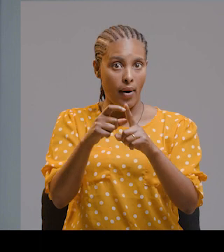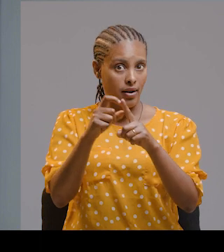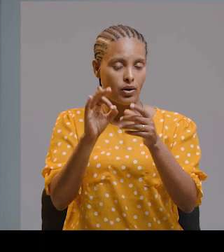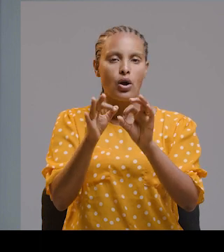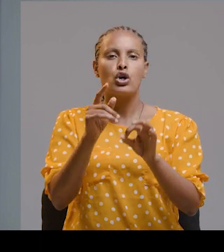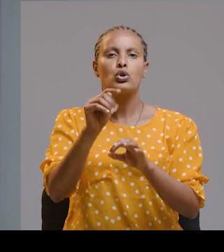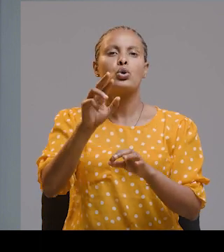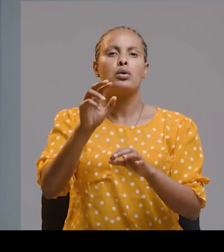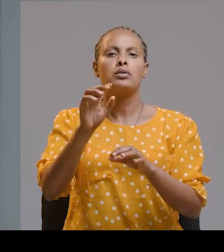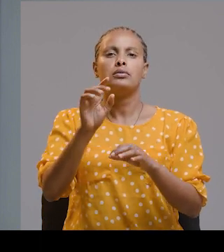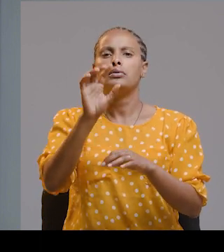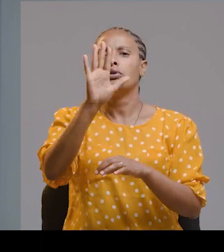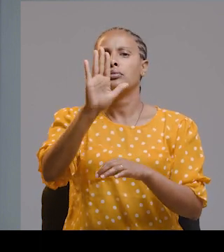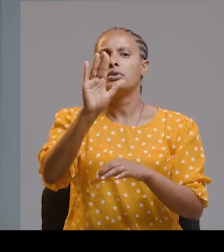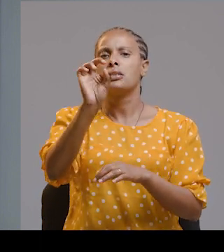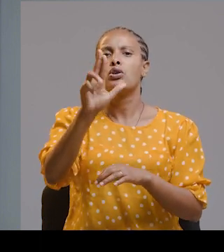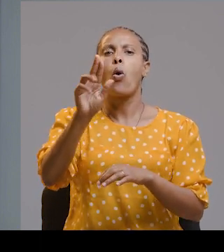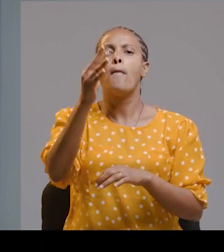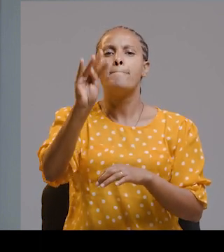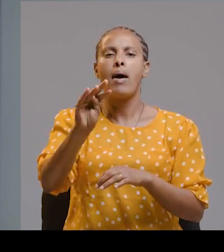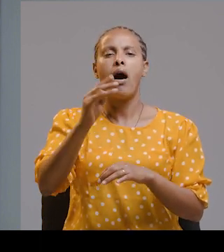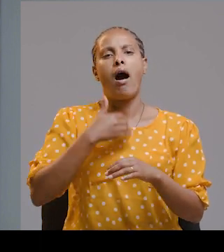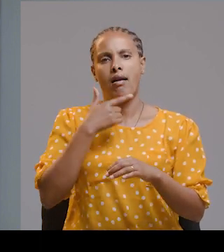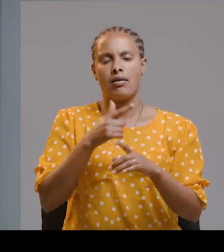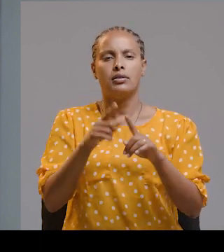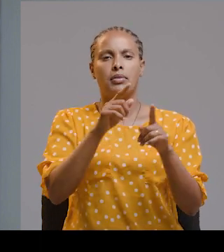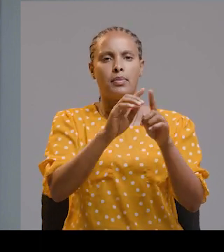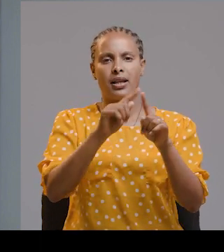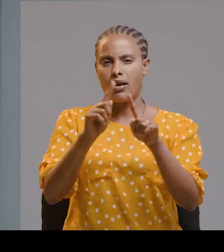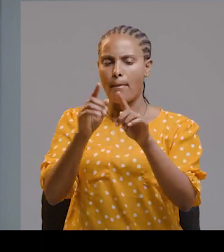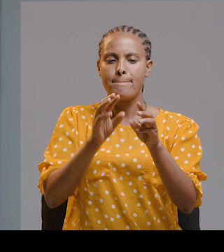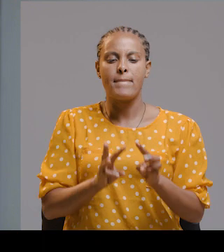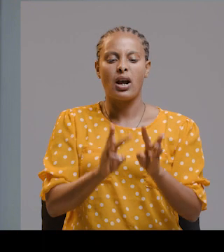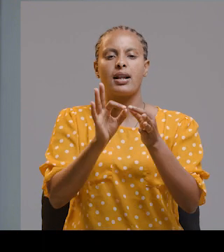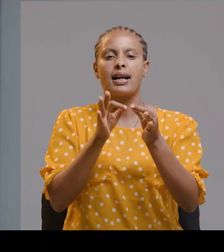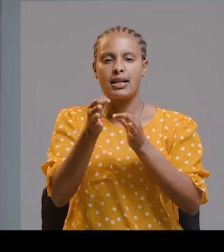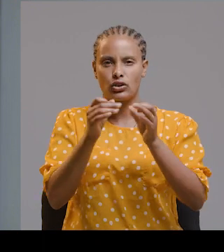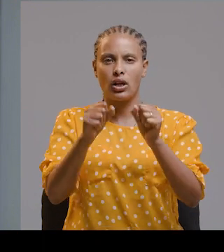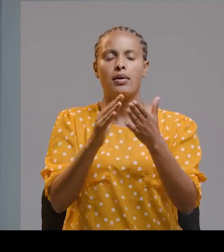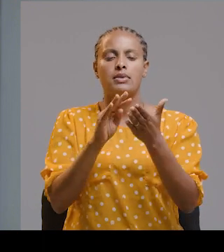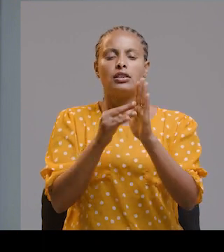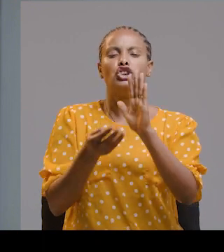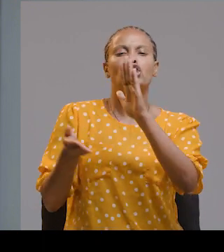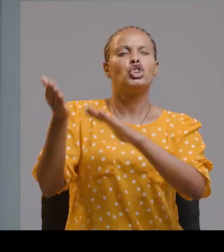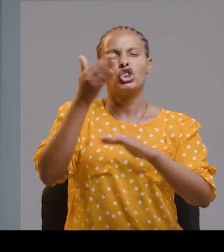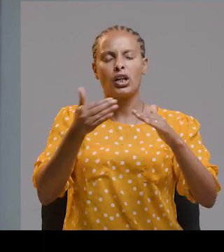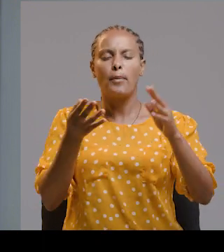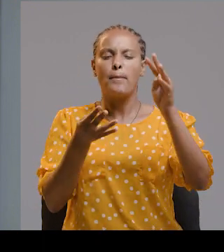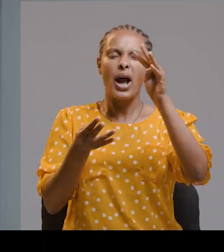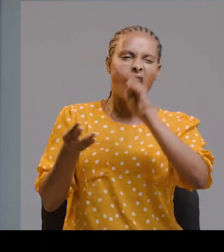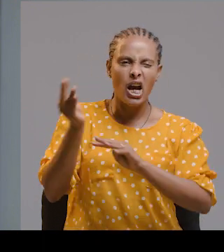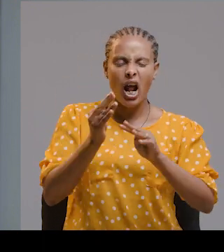ال. تروما به تلاعی منگر لنجالس آن شلال. لمس ساله لندن گزی چگرن لعلن